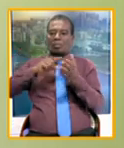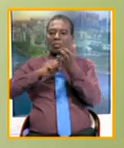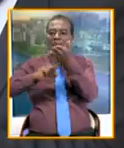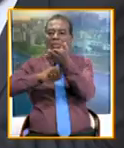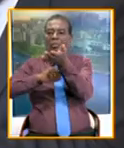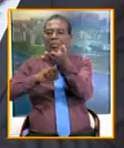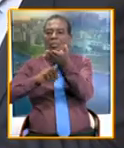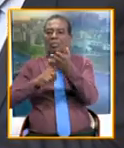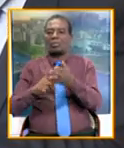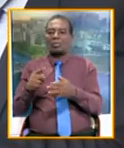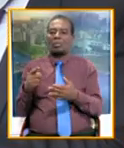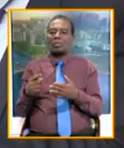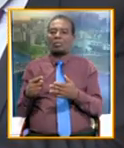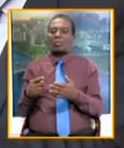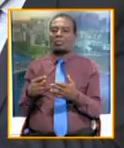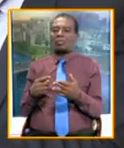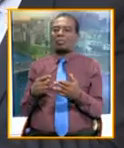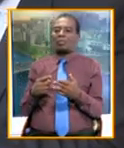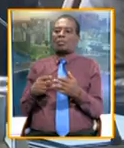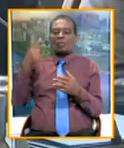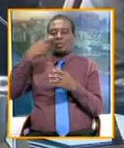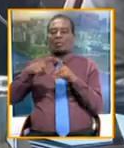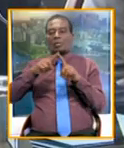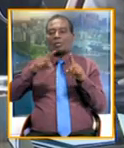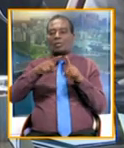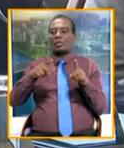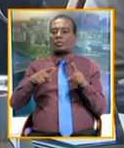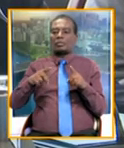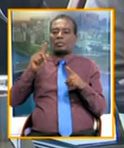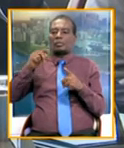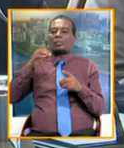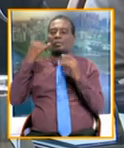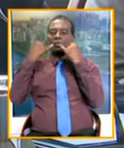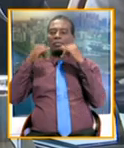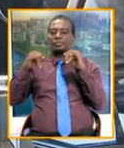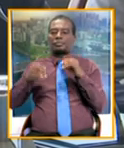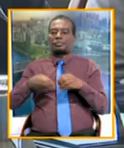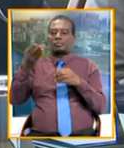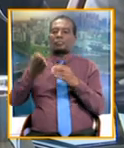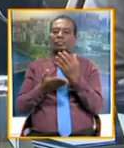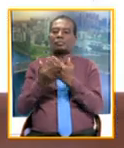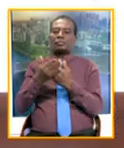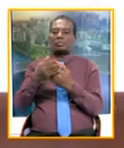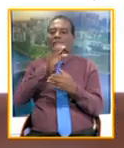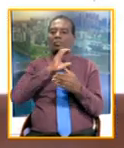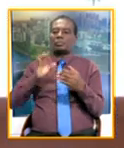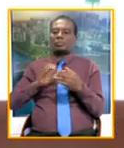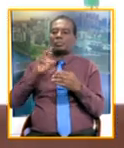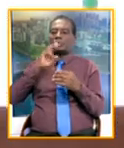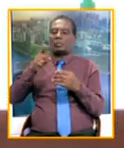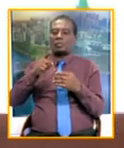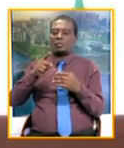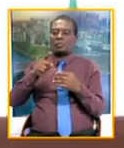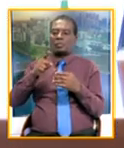Hachi. Enfin, au chapitre des divers, l'une des informations données par le Conseil est